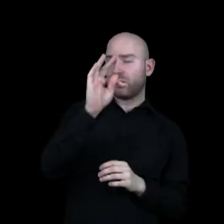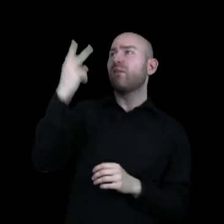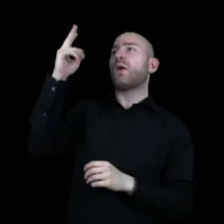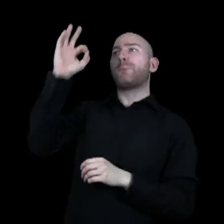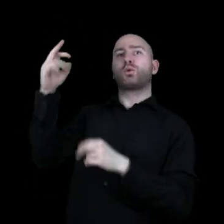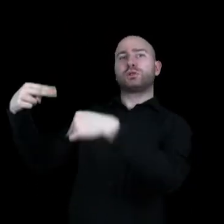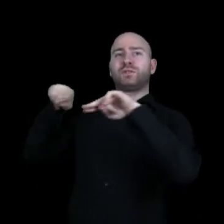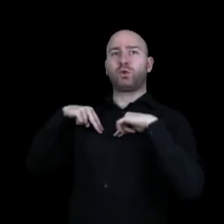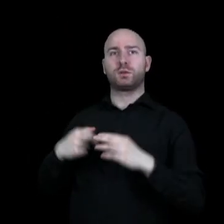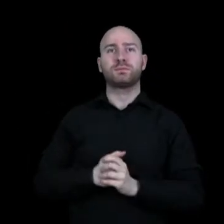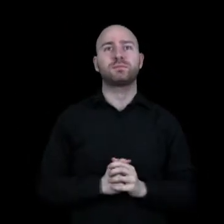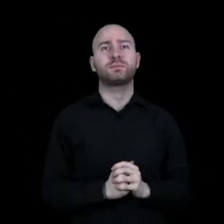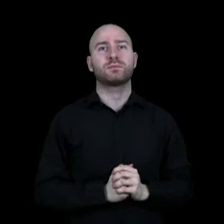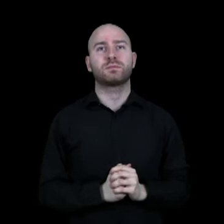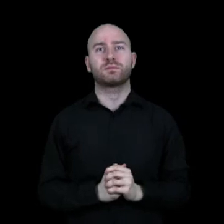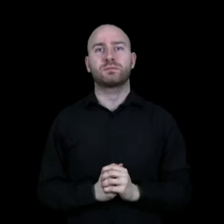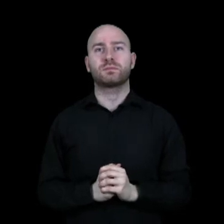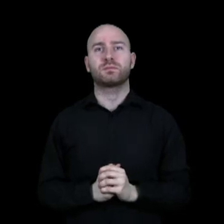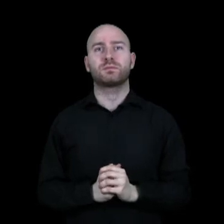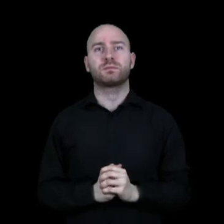2%.